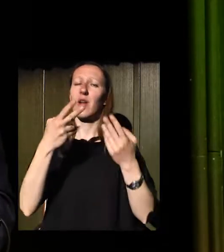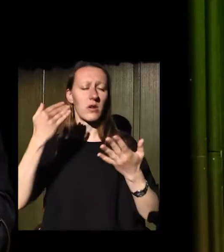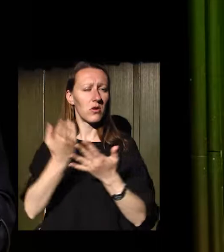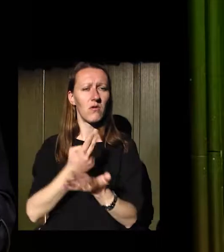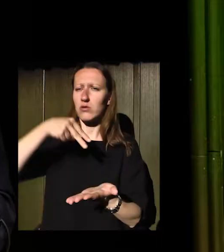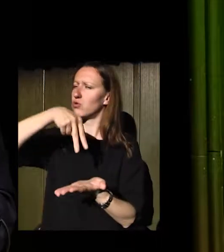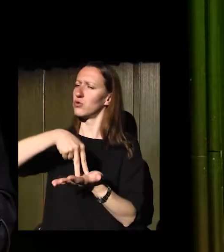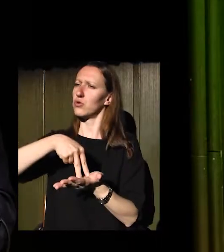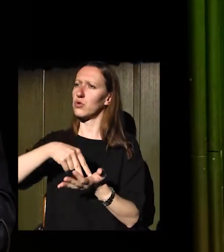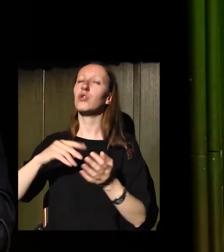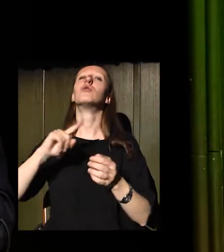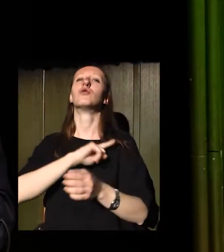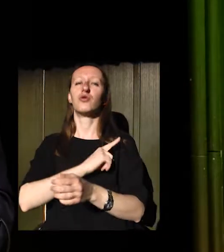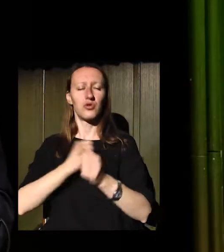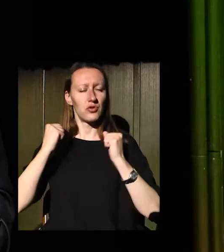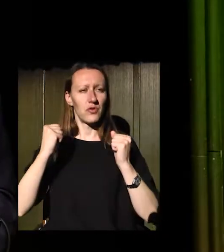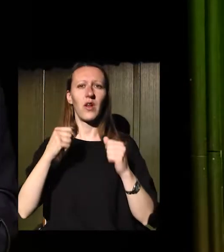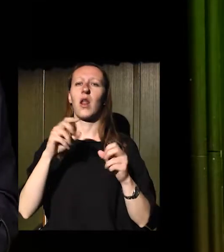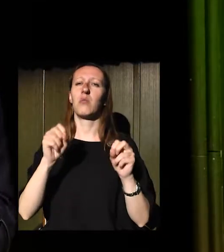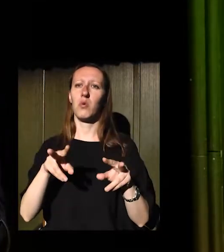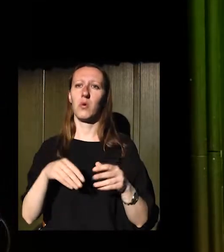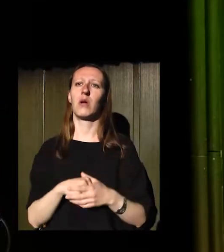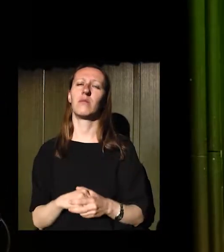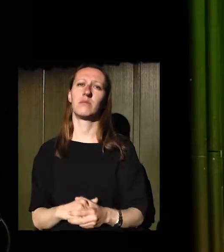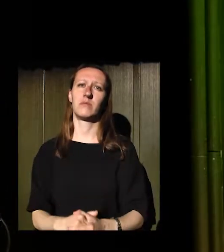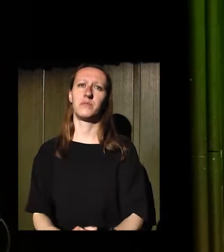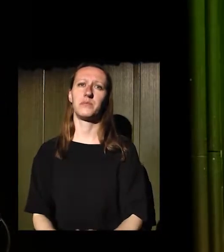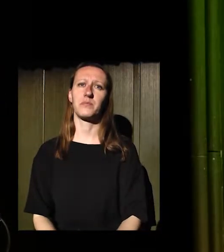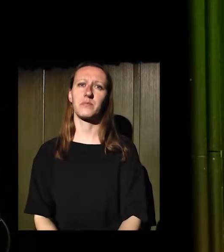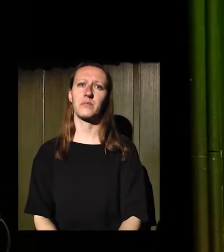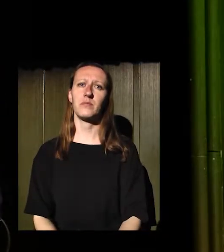na noge. Živjela Pula, viva Pula.